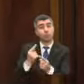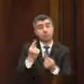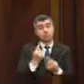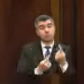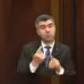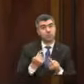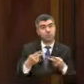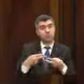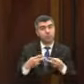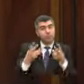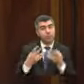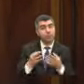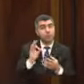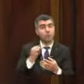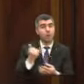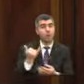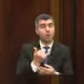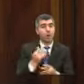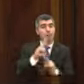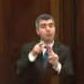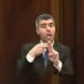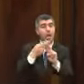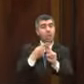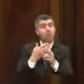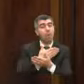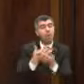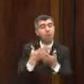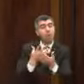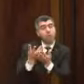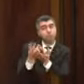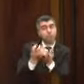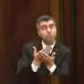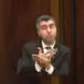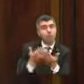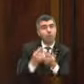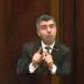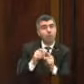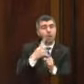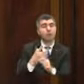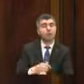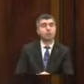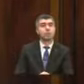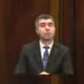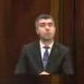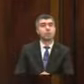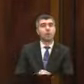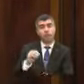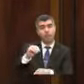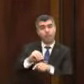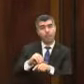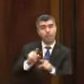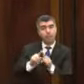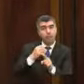يمكن يكون جواب حقيقي على انتظارات، وكاين انتظارات كبيرة في السكن. الشق المتعلق